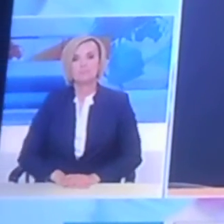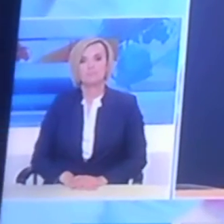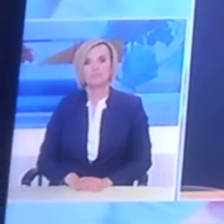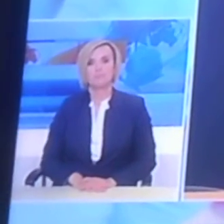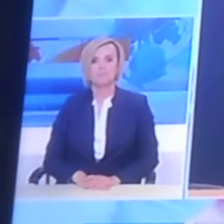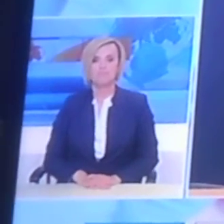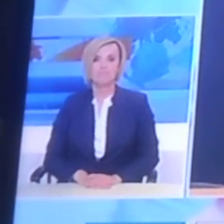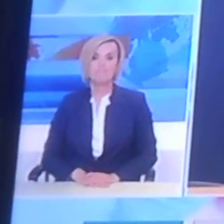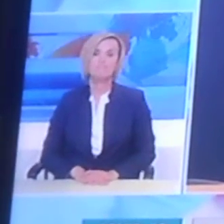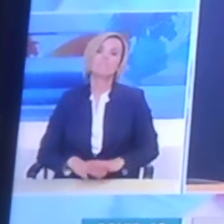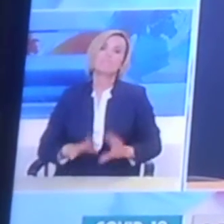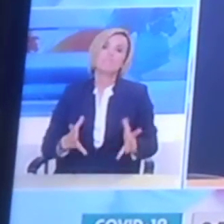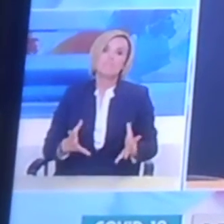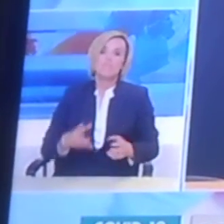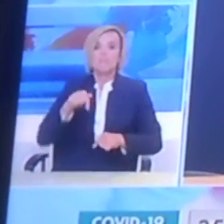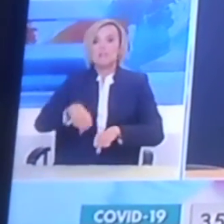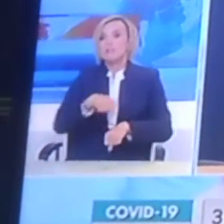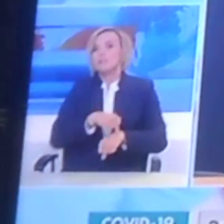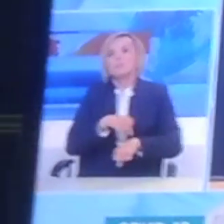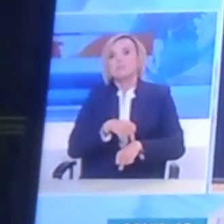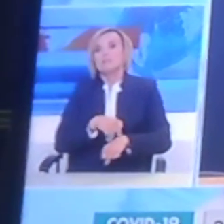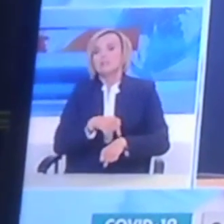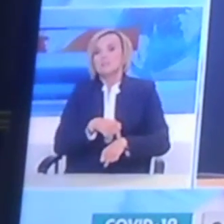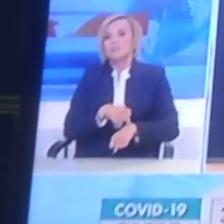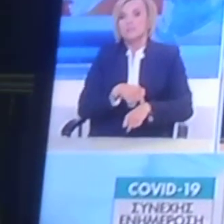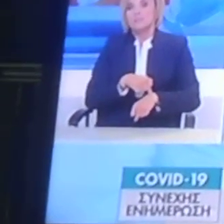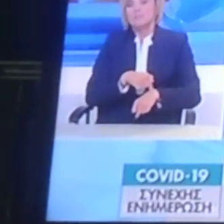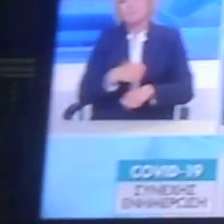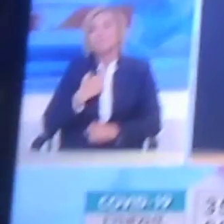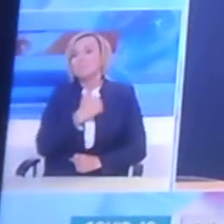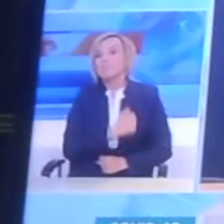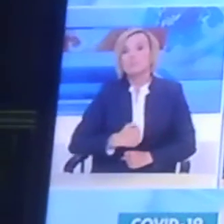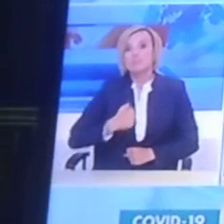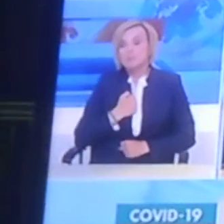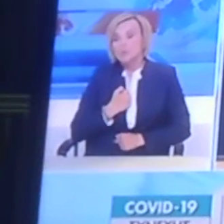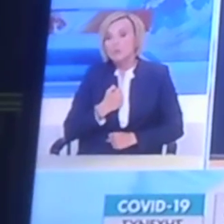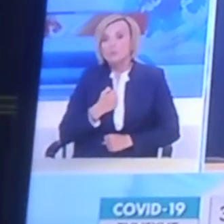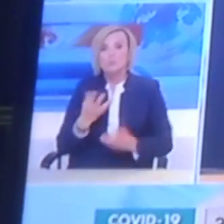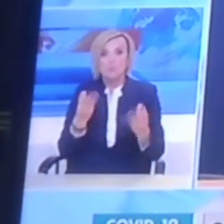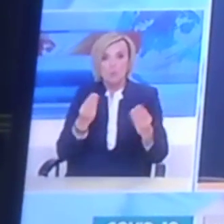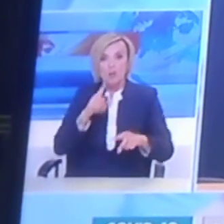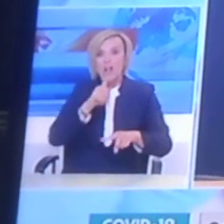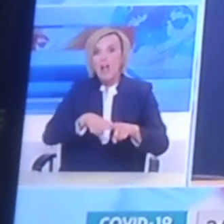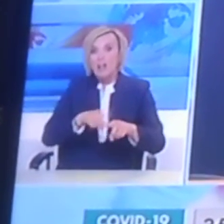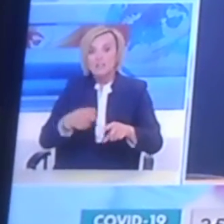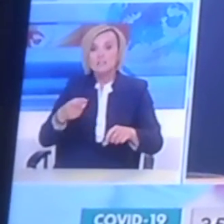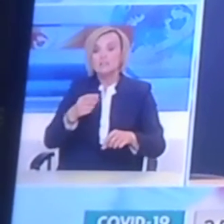Οι συμπολίτες μας που συνολικά έχουν καταλήξει από το νέο ιό είναι